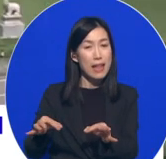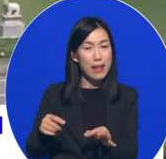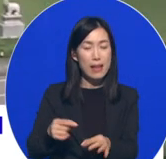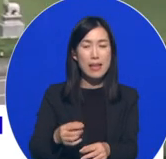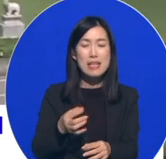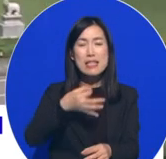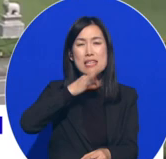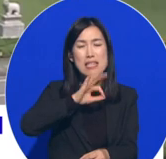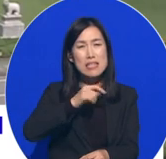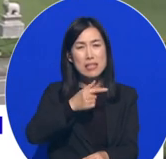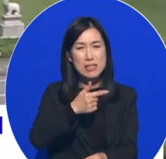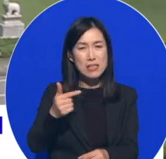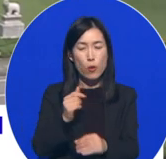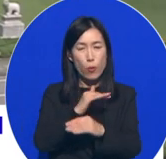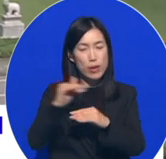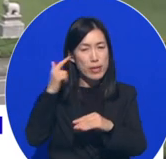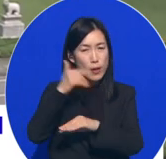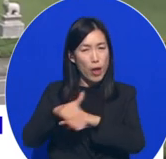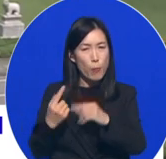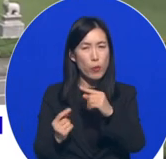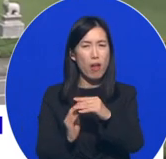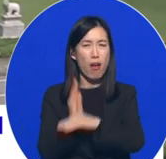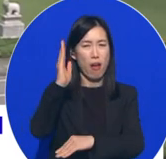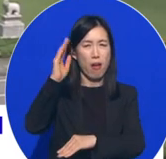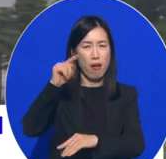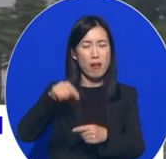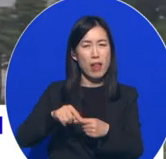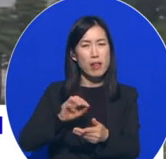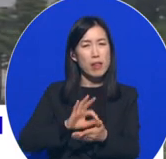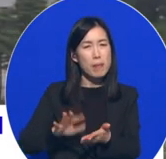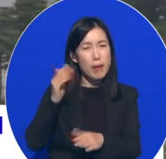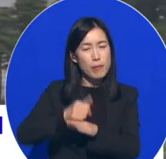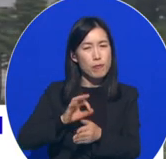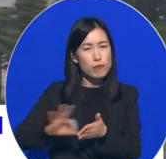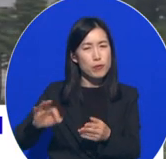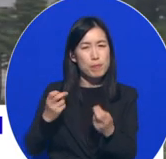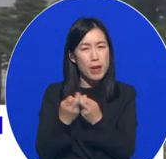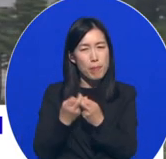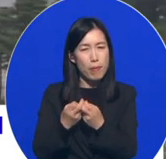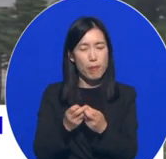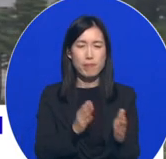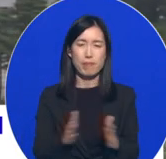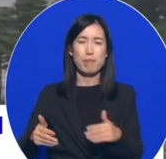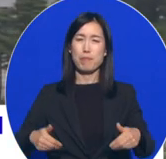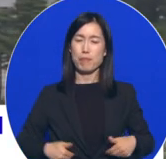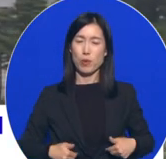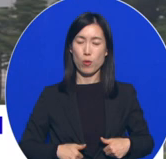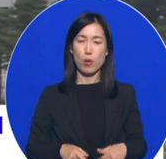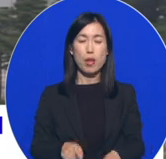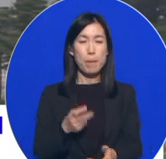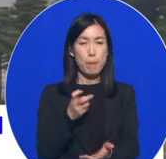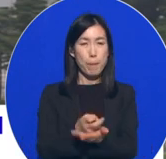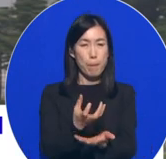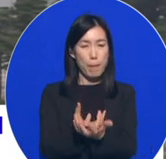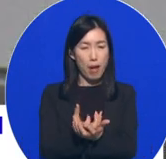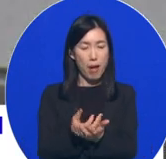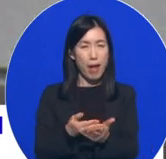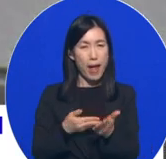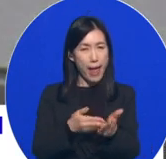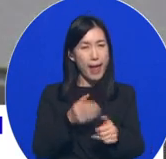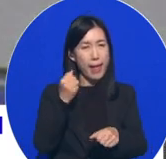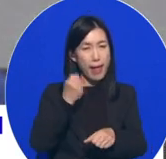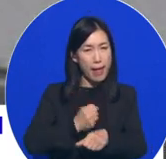시장 경제 원리와 맞는 방향으로 적절한 대책을 마련하겠다고 밝혔습니다 이어 법안을 발휘할 사안인지